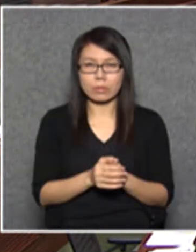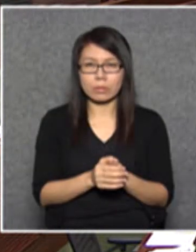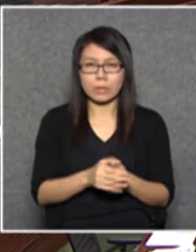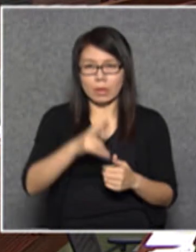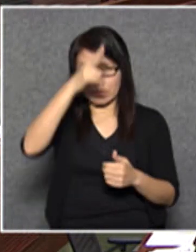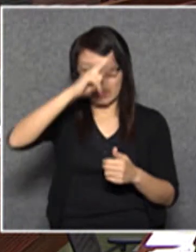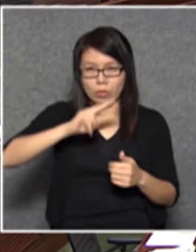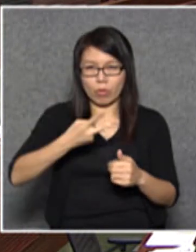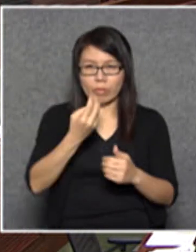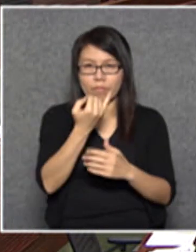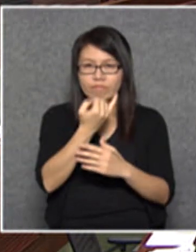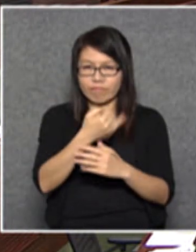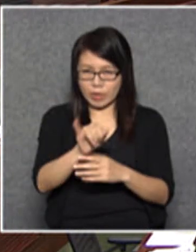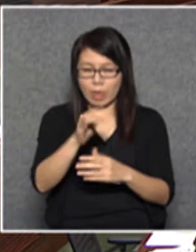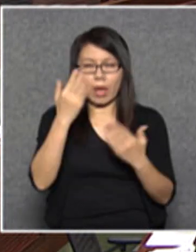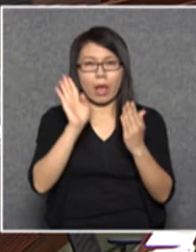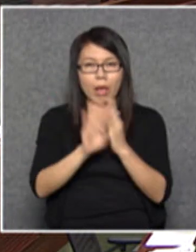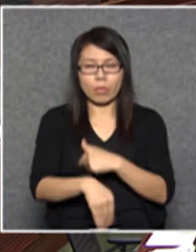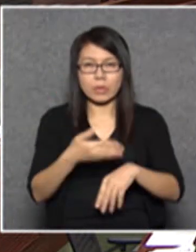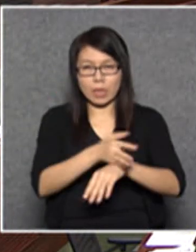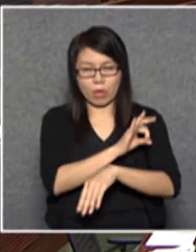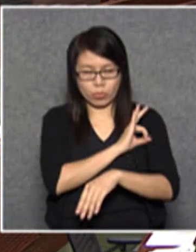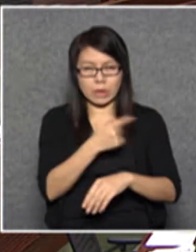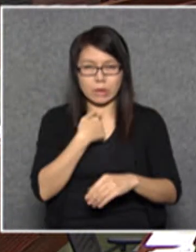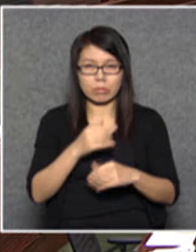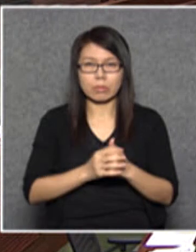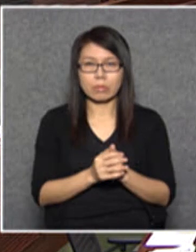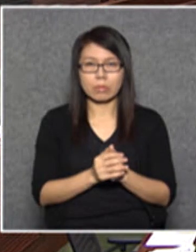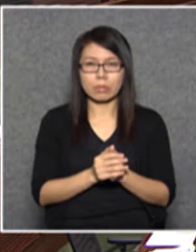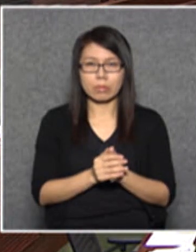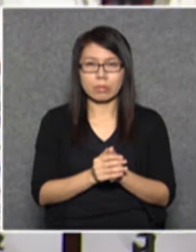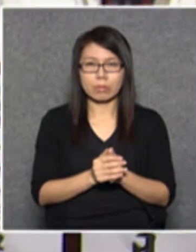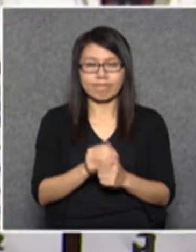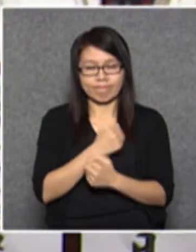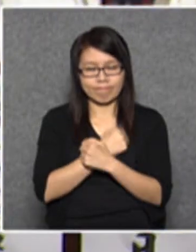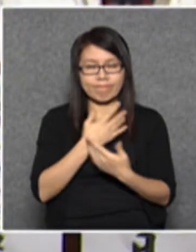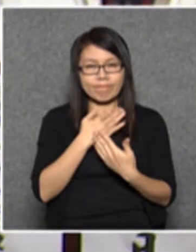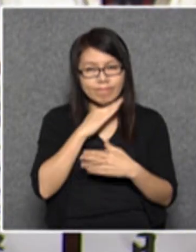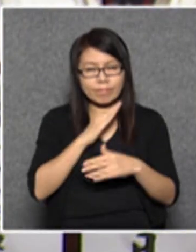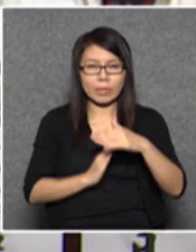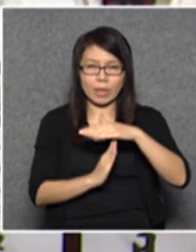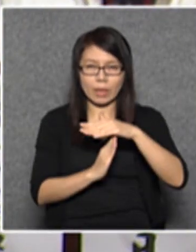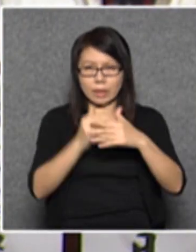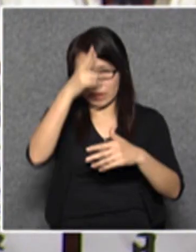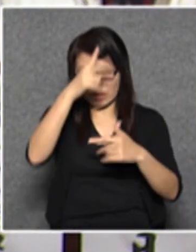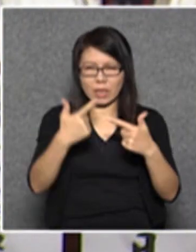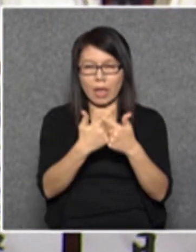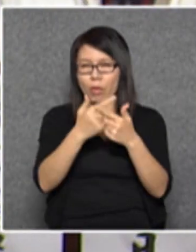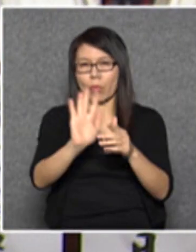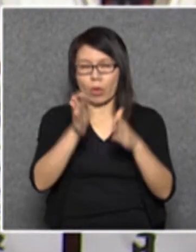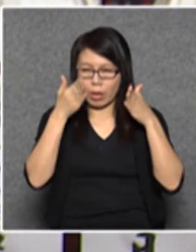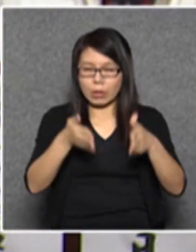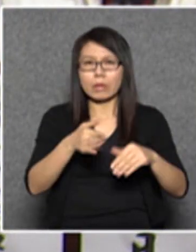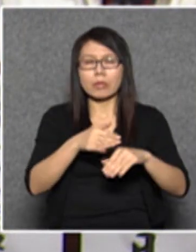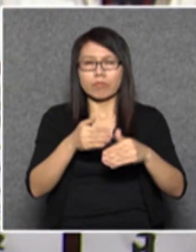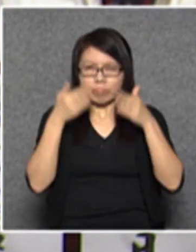方案否決之後咧，社會就應該係休養生息，停止一啲政治爭論，集中精神推